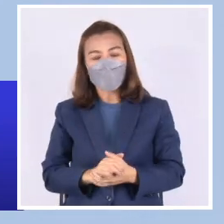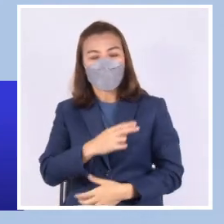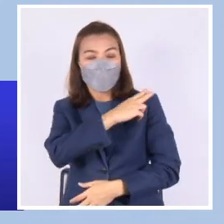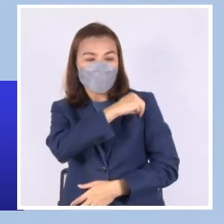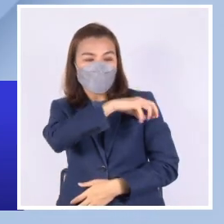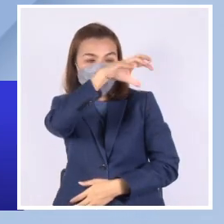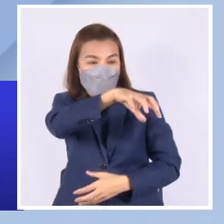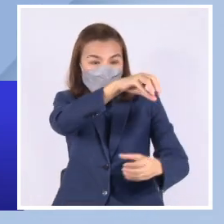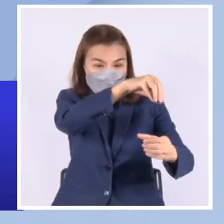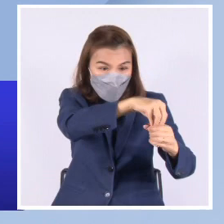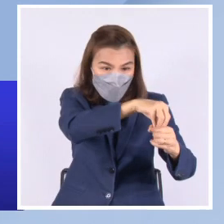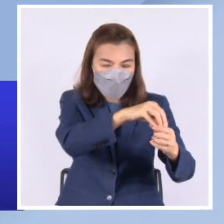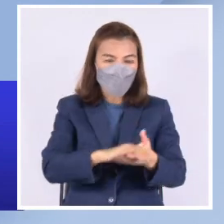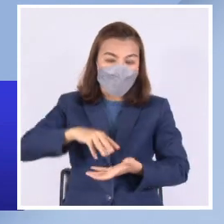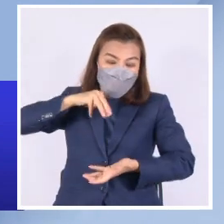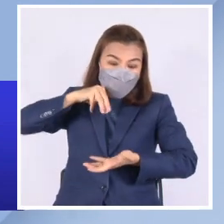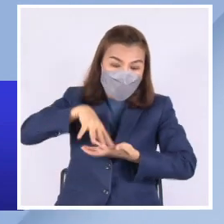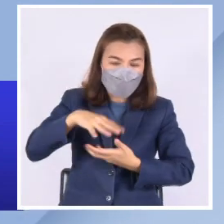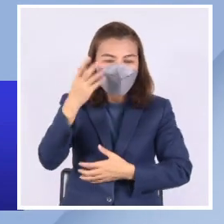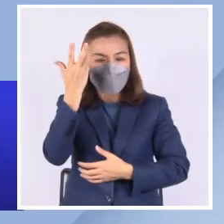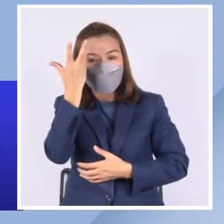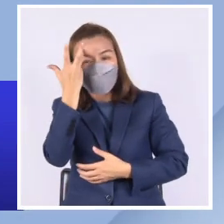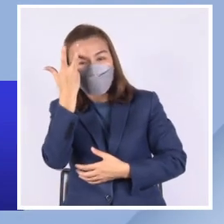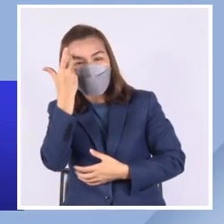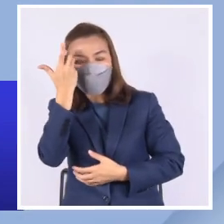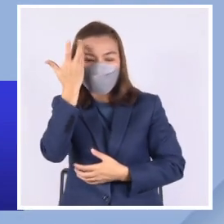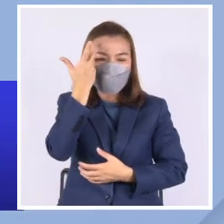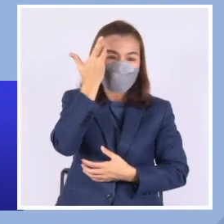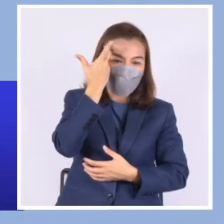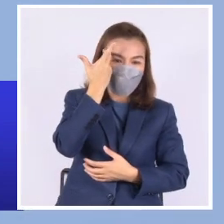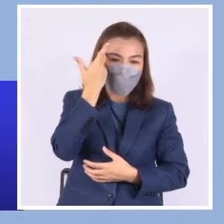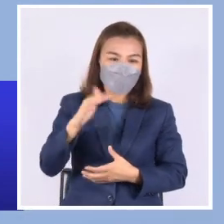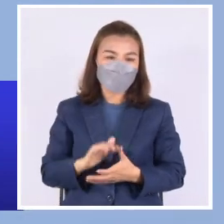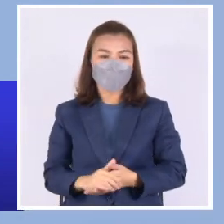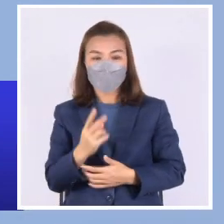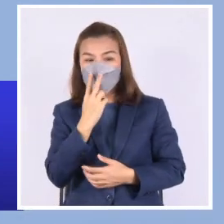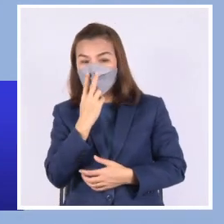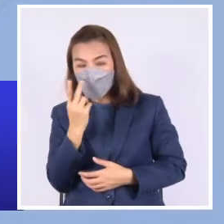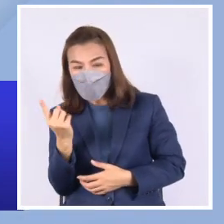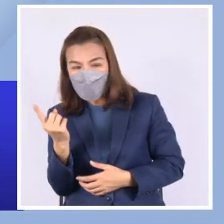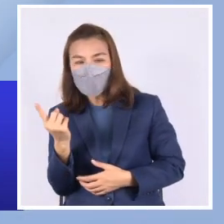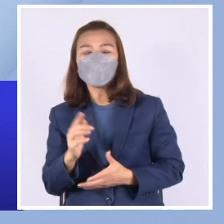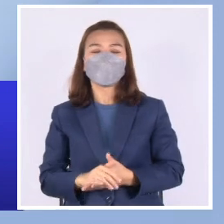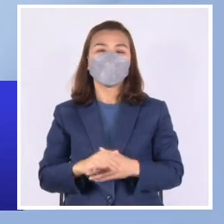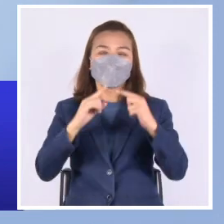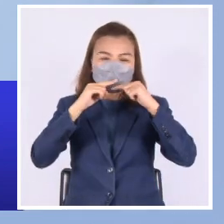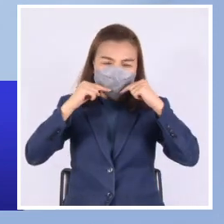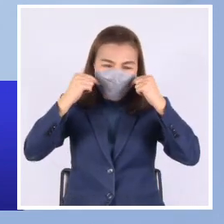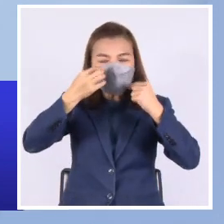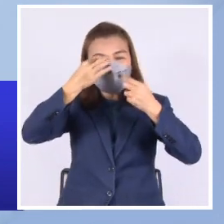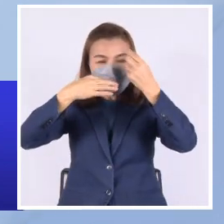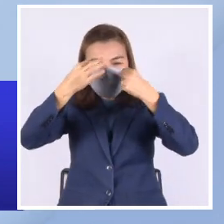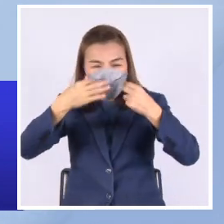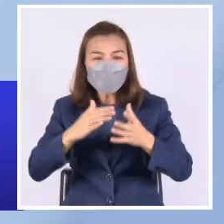ป่วยเป็นโรคมะเร็งเนี่ยมันเครียดนะแล้วพอภาพเนี้ยก็ทำให้เธอยิ้มทั้งน้ำตาปะโถสามีทำไมทำแบบ